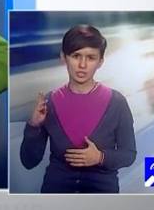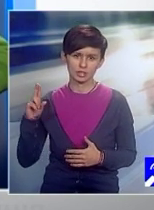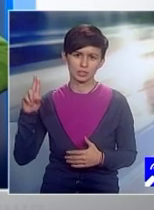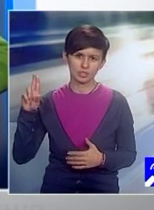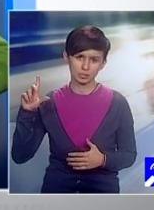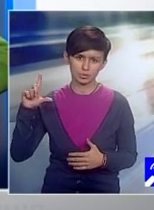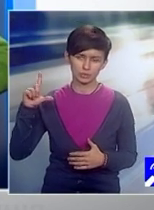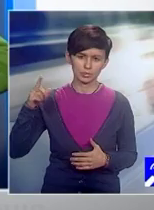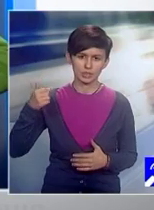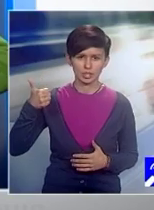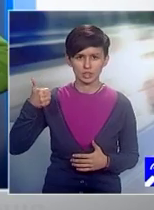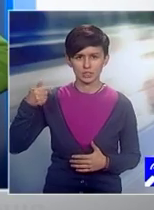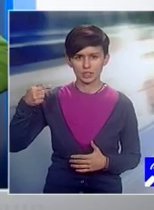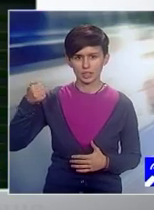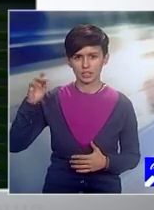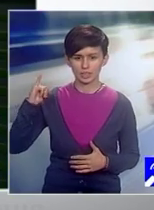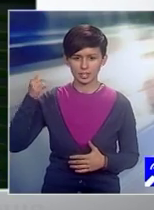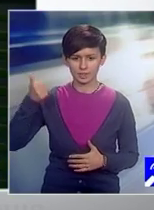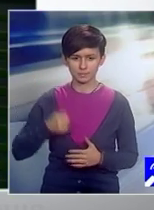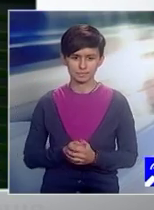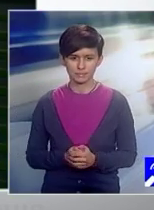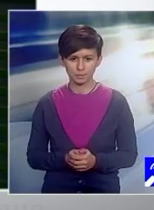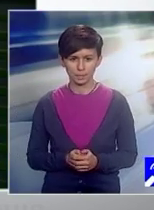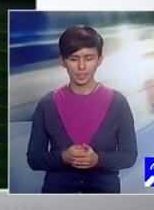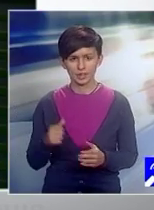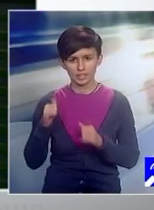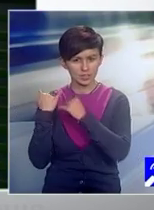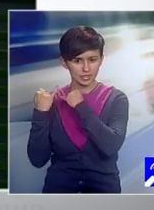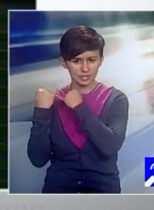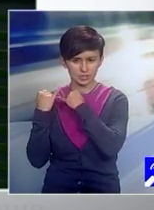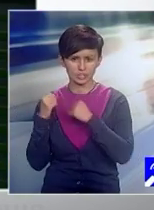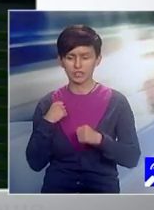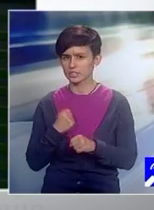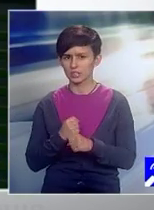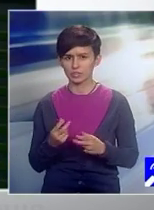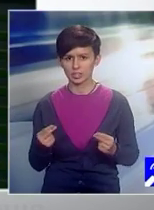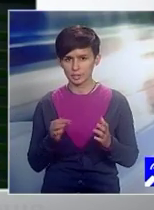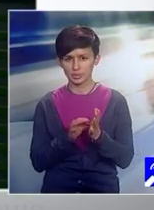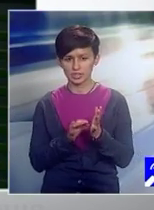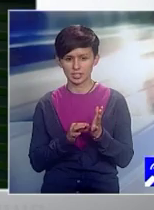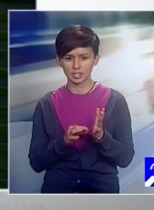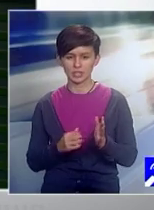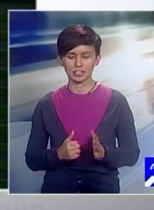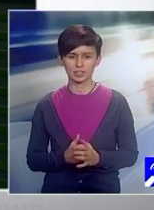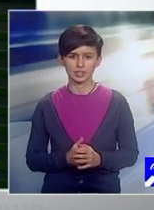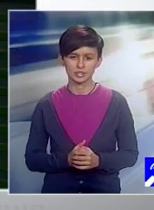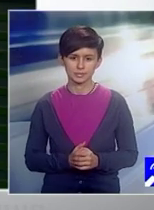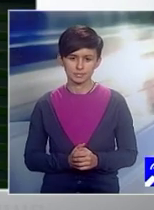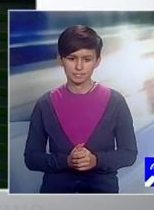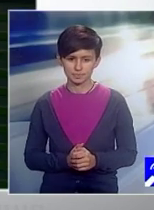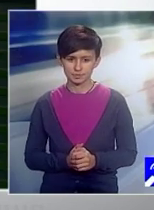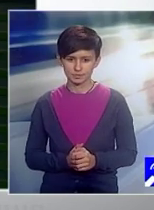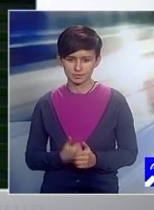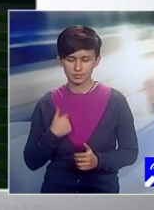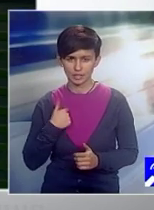putea să ducă Delta. Sigur, istoria este foarte, noi am zis aici așa, foarte condensată, ar fi foarte multe, multe de spus. Și cu multe fațete, da, da, și cu multe.